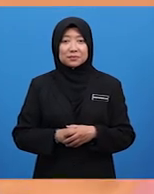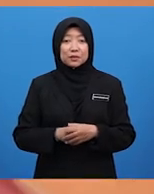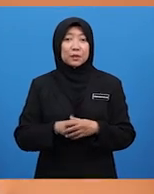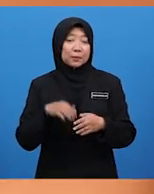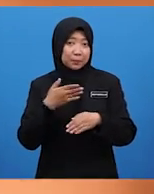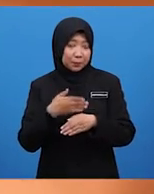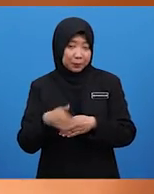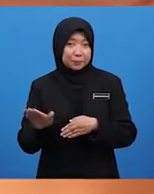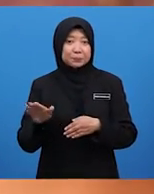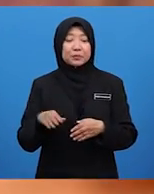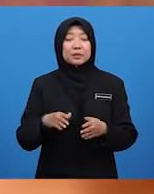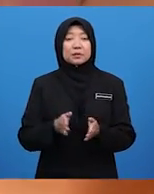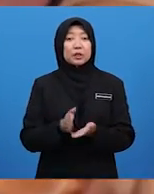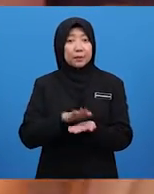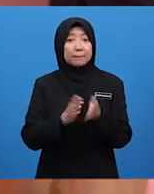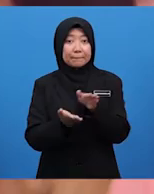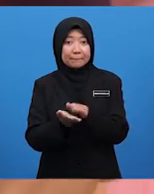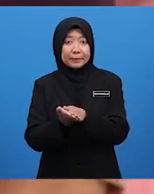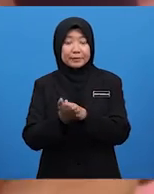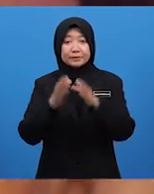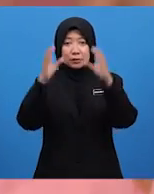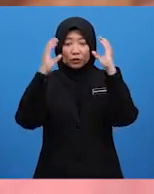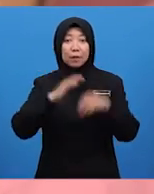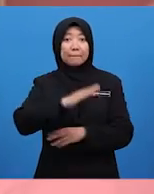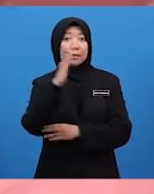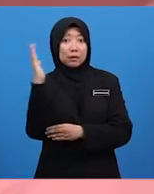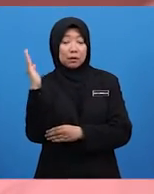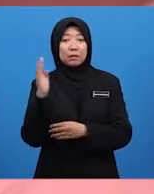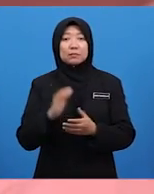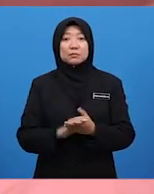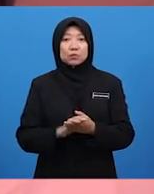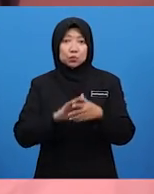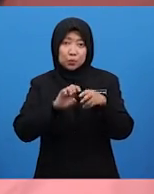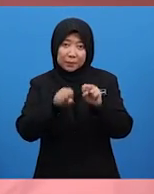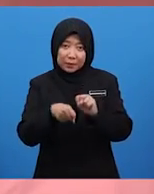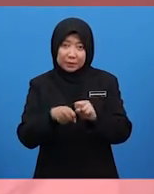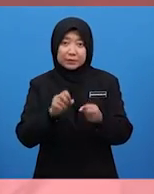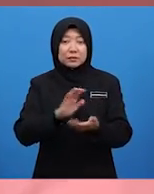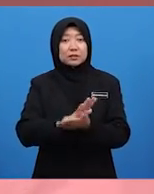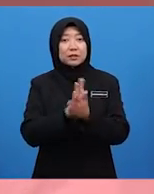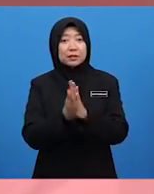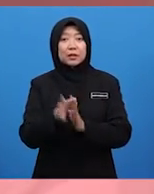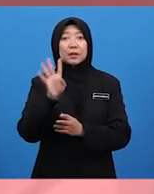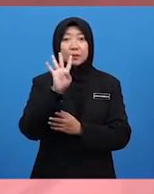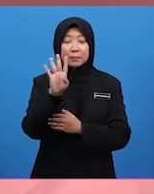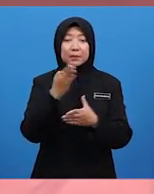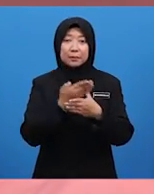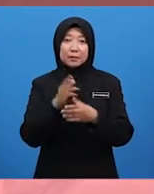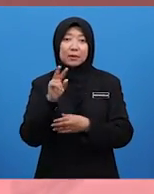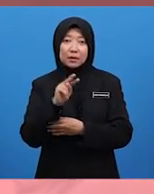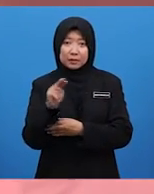Kemudian, lipat secara menegak pula supaya menjadi empat